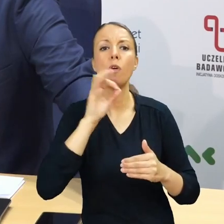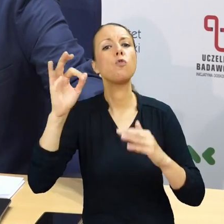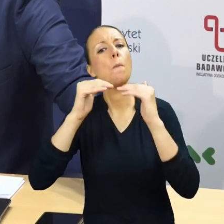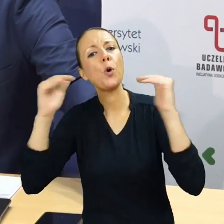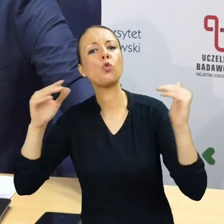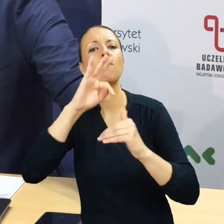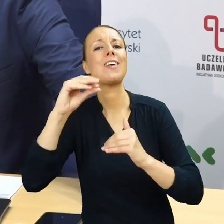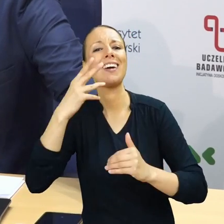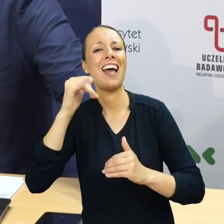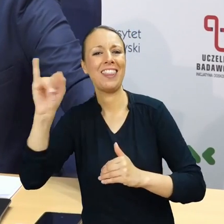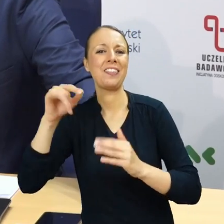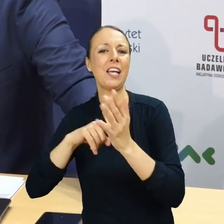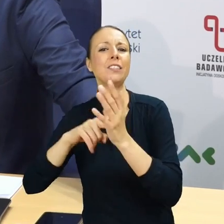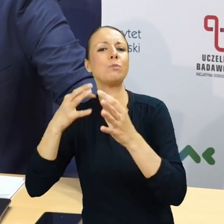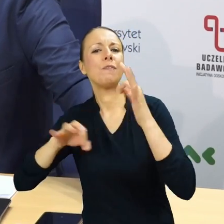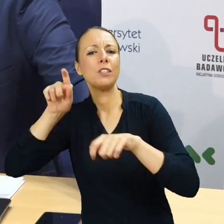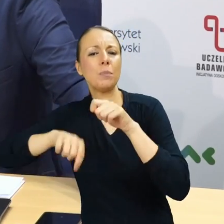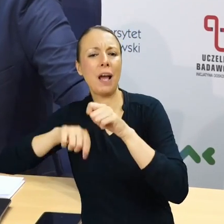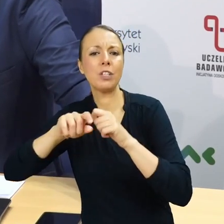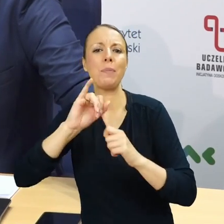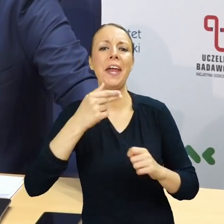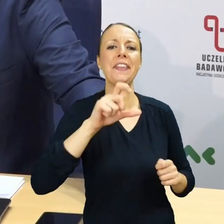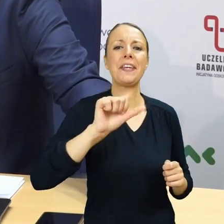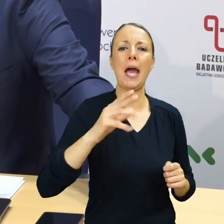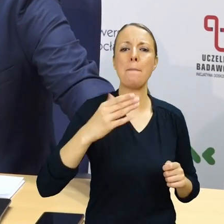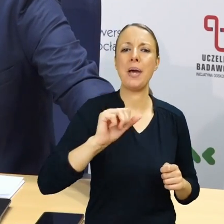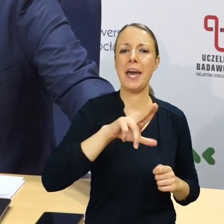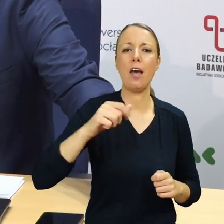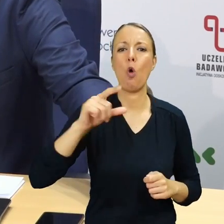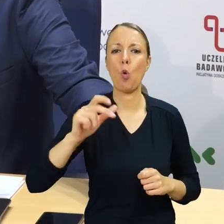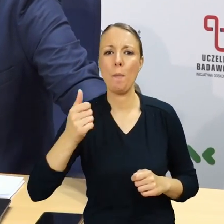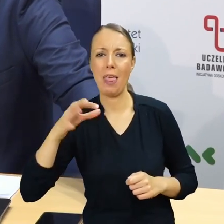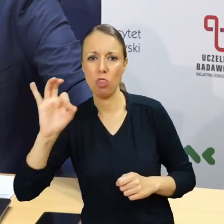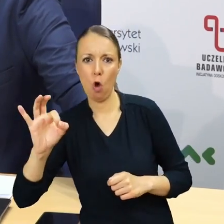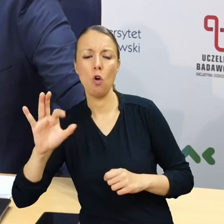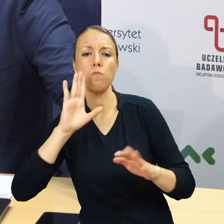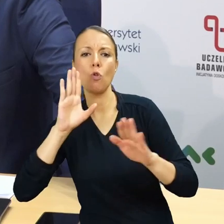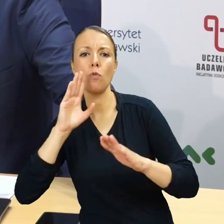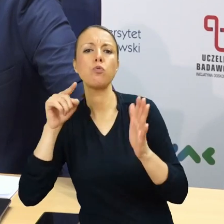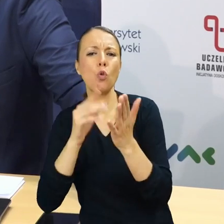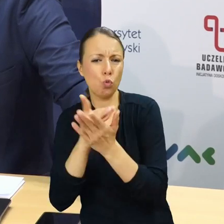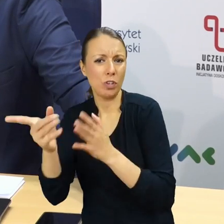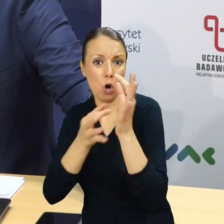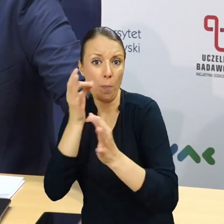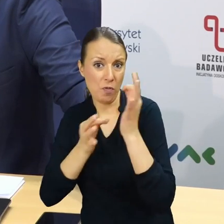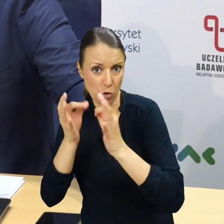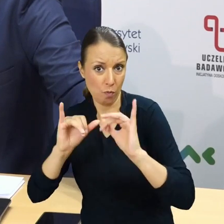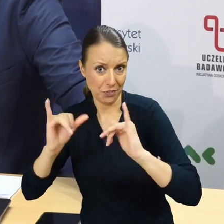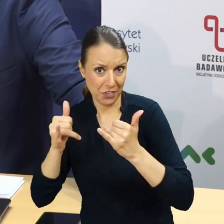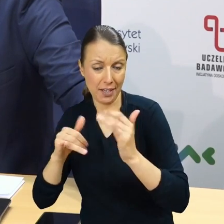tej inspekcji in camera dokumentu, czyli ten funkcjonalny odpowiednik tego mechanizmu jurydycznego, o którym mówiłeś, one i